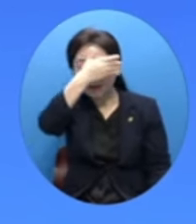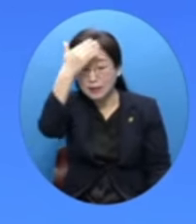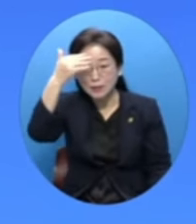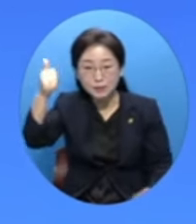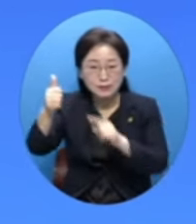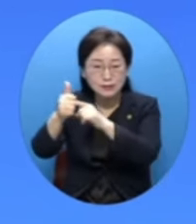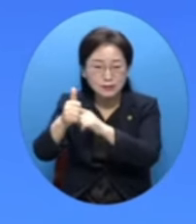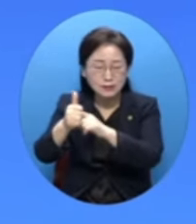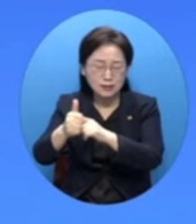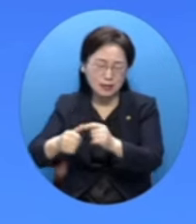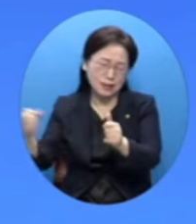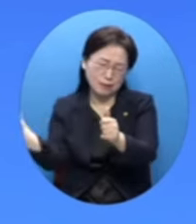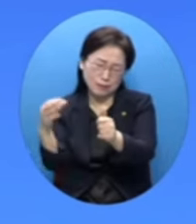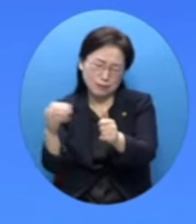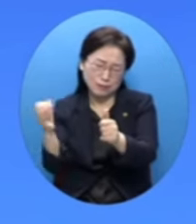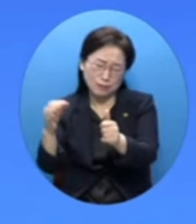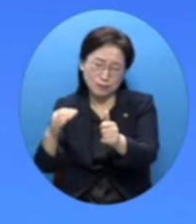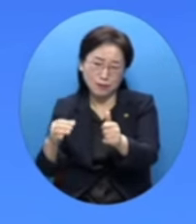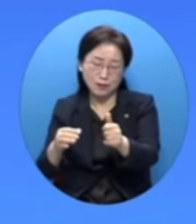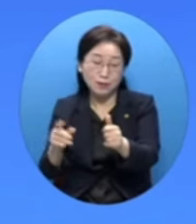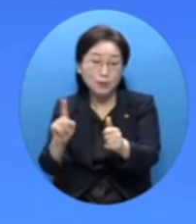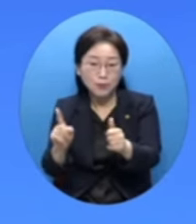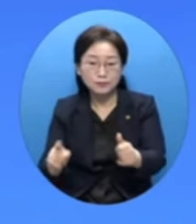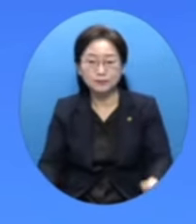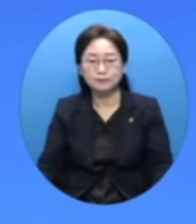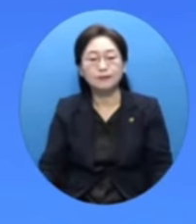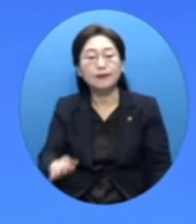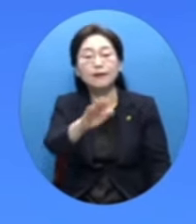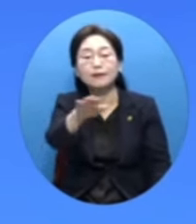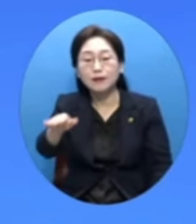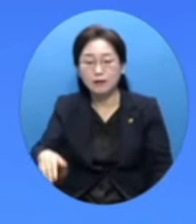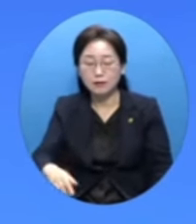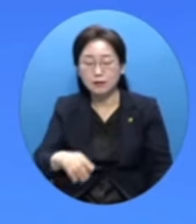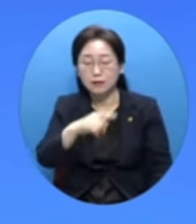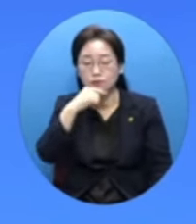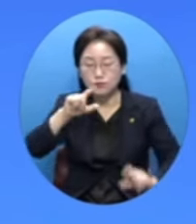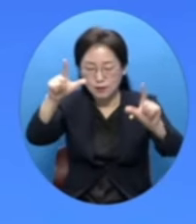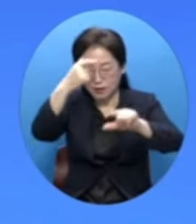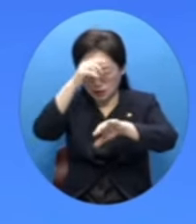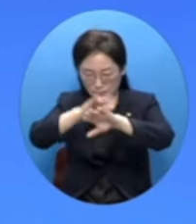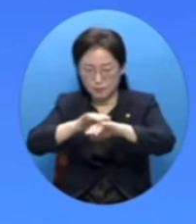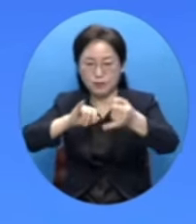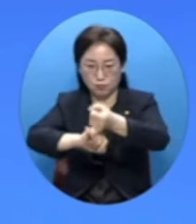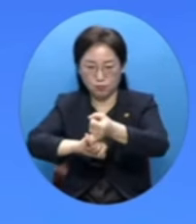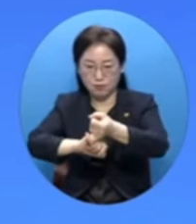말씀이 있습니다. 얘들아, 성수주의를 해야 된다. 절대로